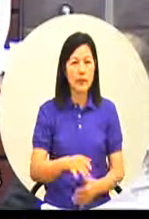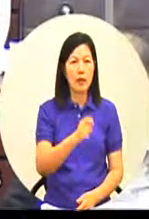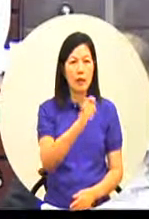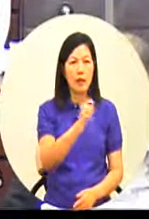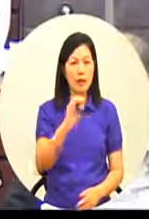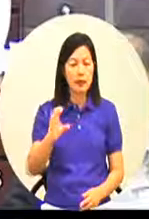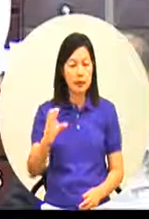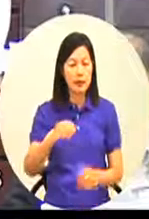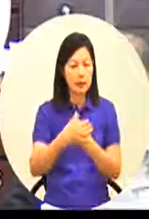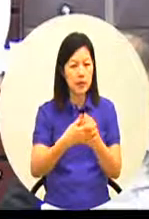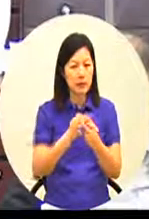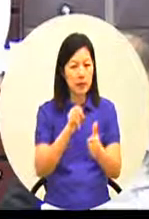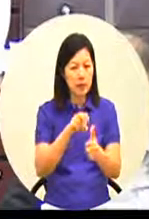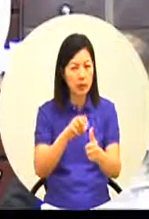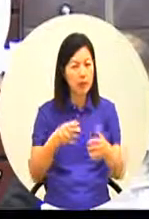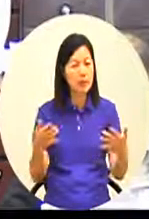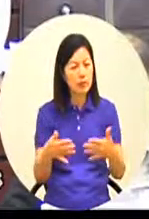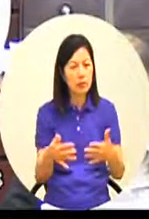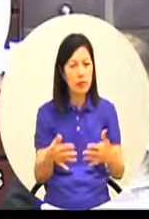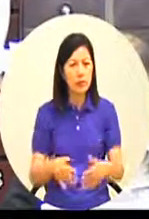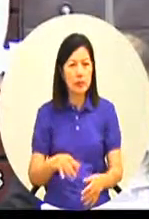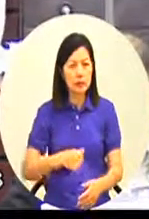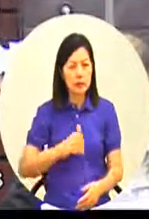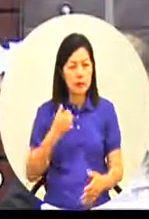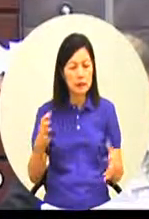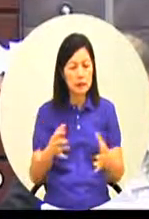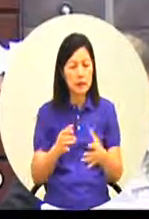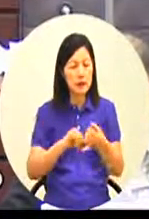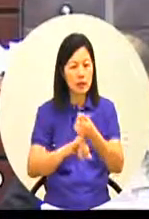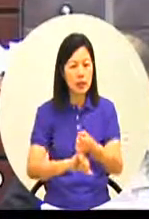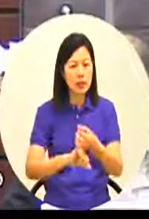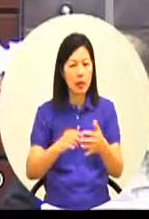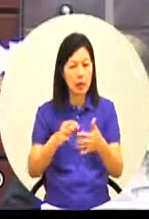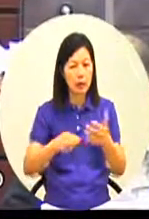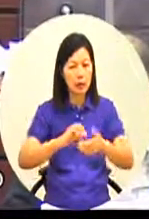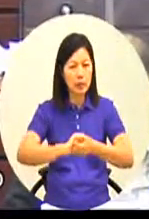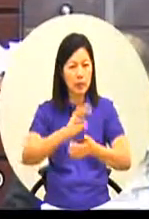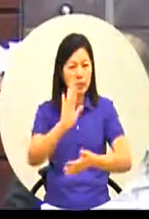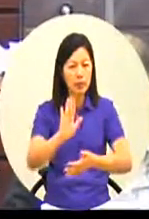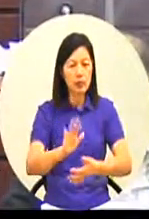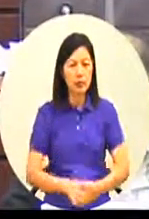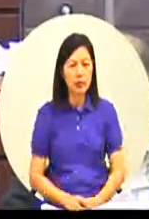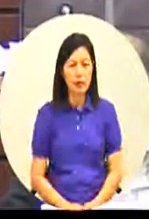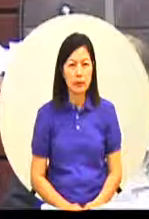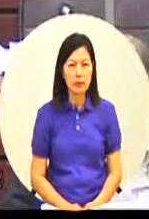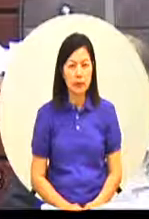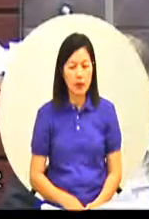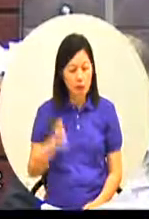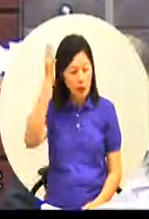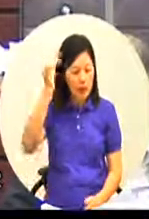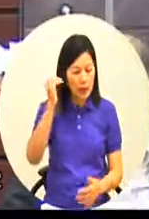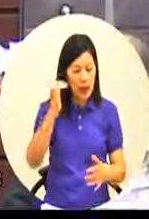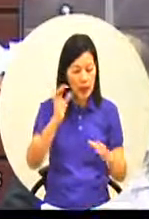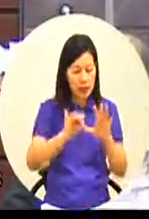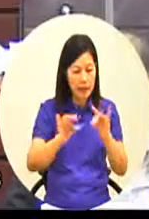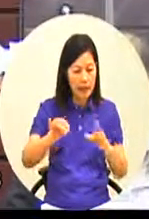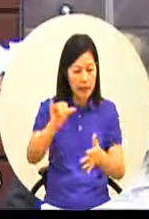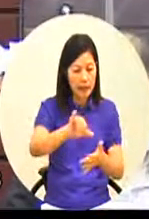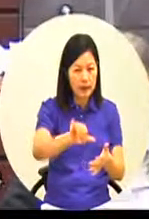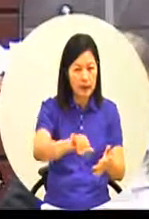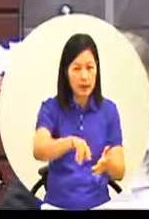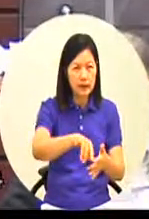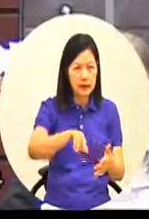保养的问题哈，其实哈，咱的合约有规定，就是咱啊讲咱铺淡薄加料，啊我们就会有一